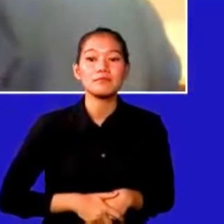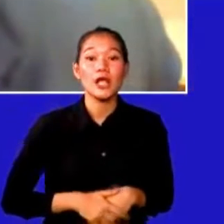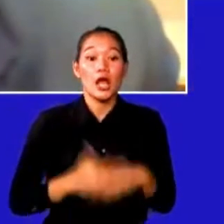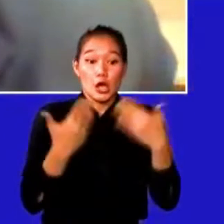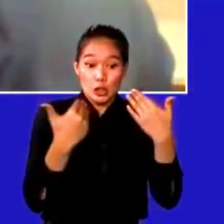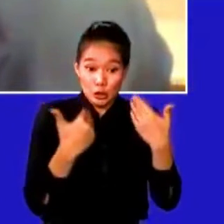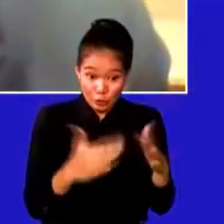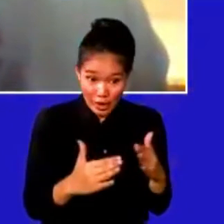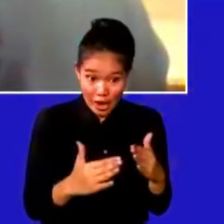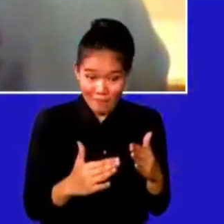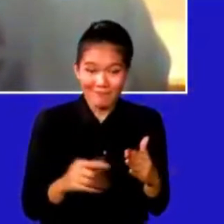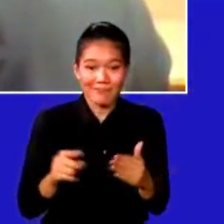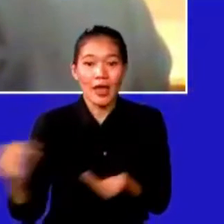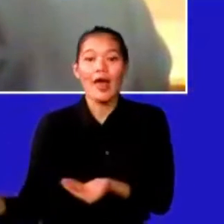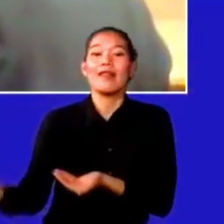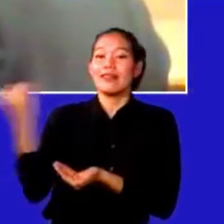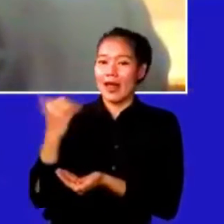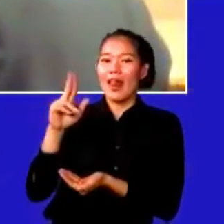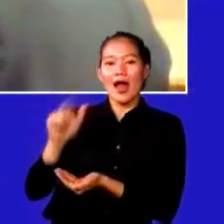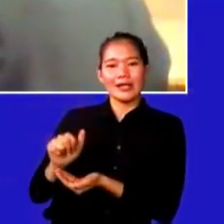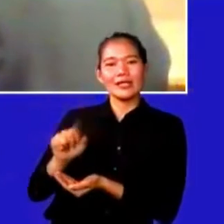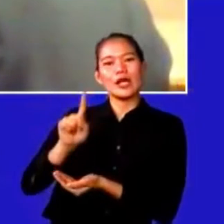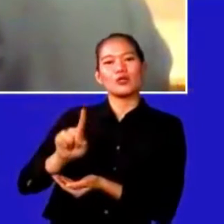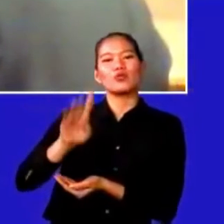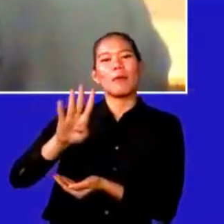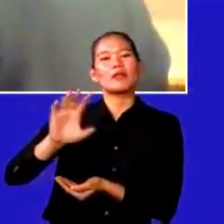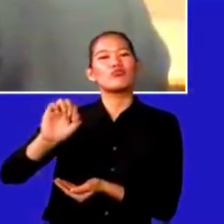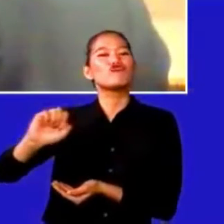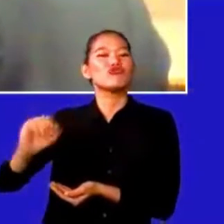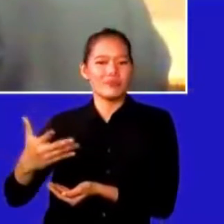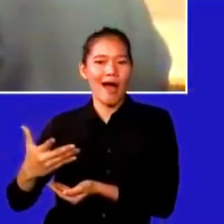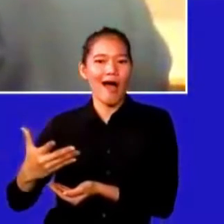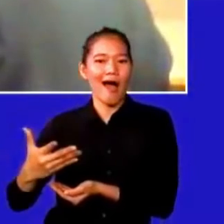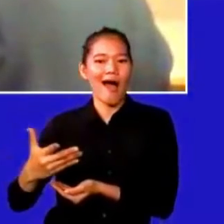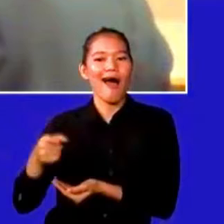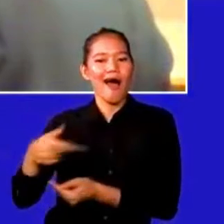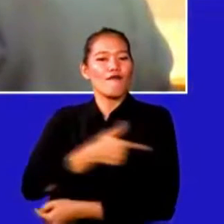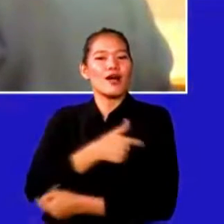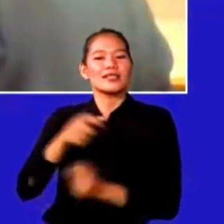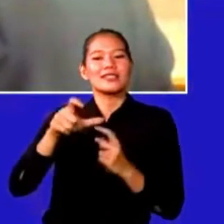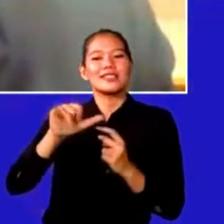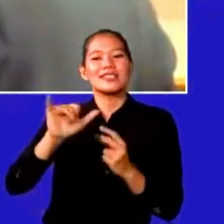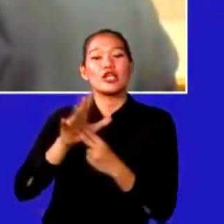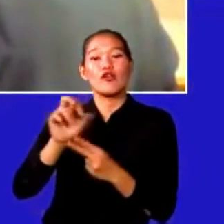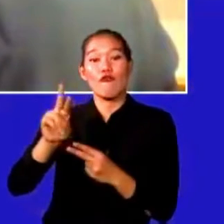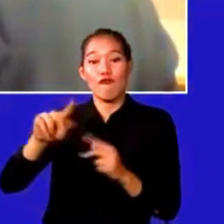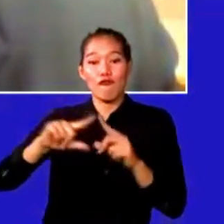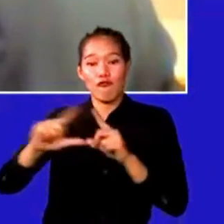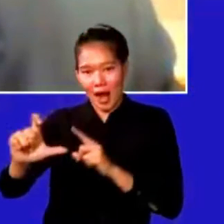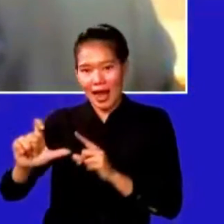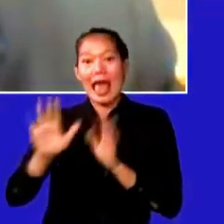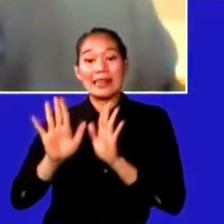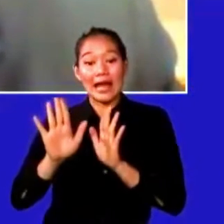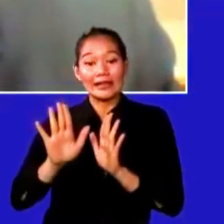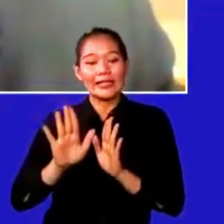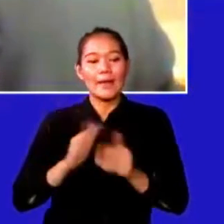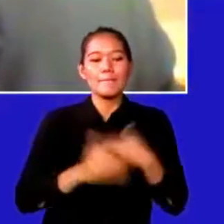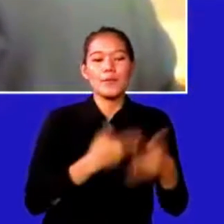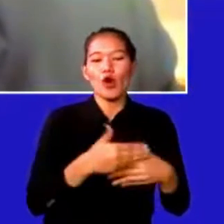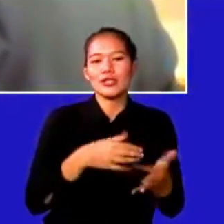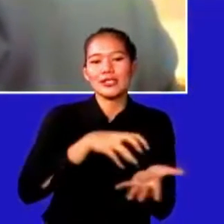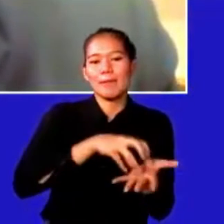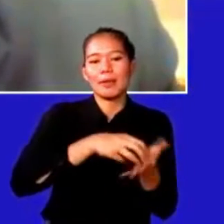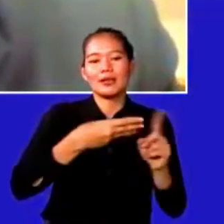setelah itu datang lagi sejumlah 140 juta dari produksi novak yang nanti diproses di Biofarma